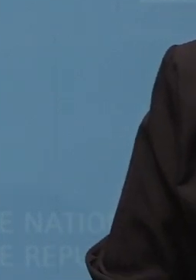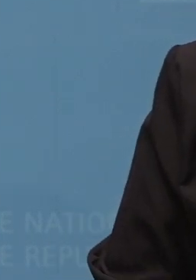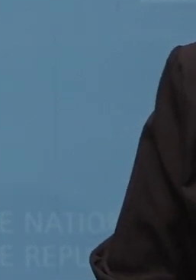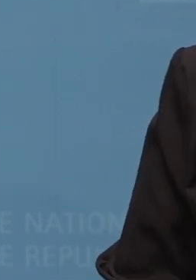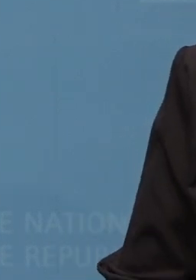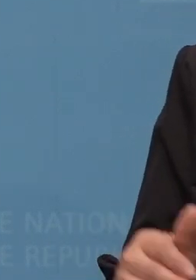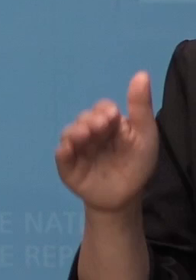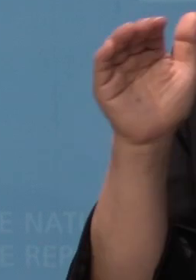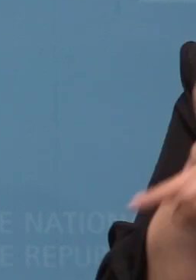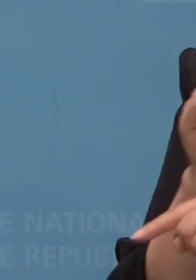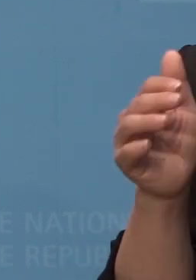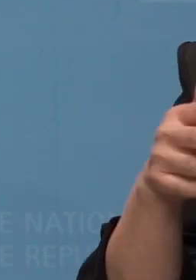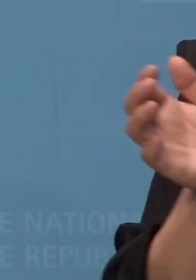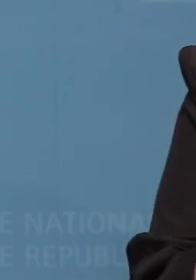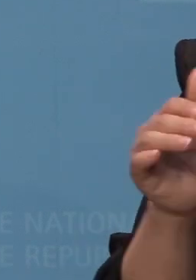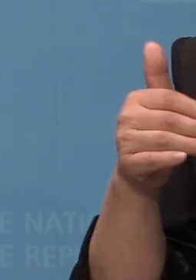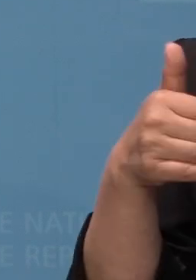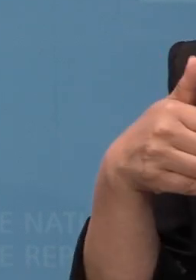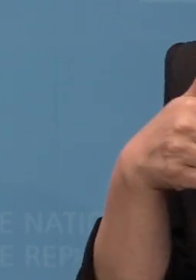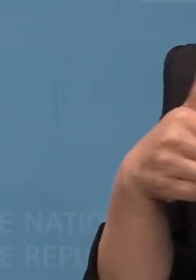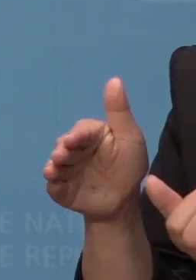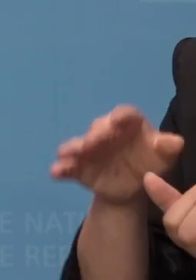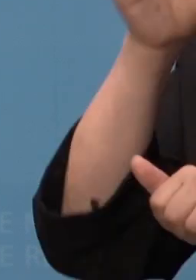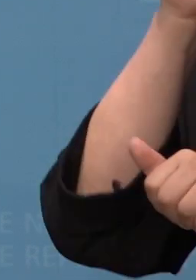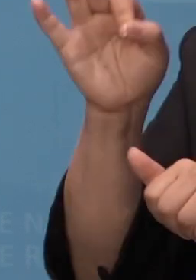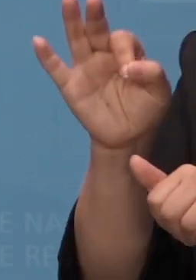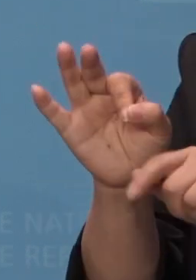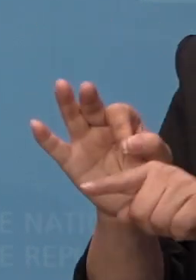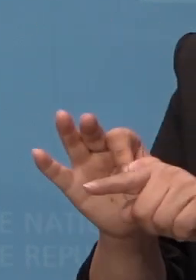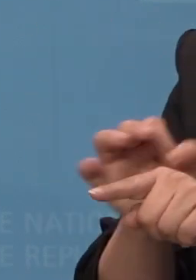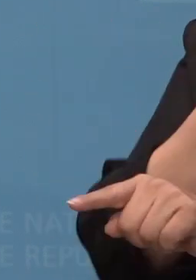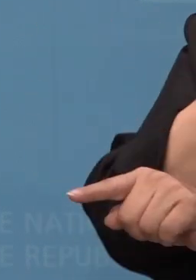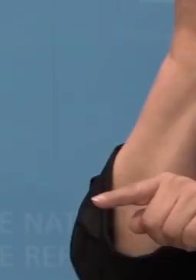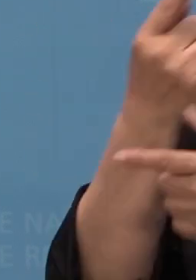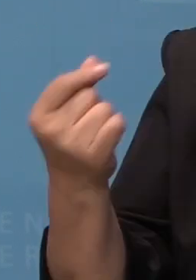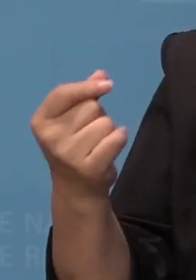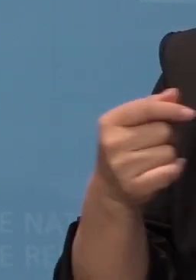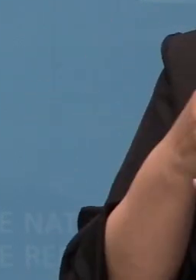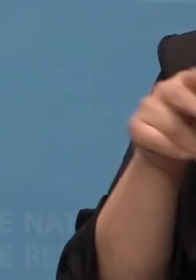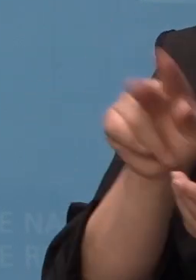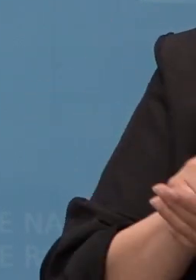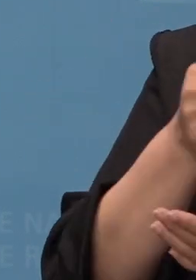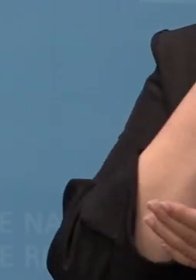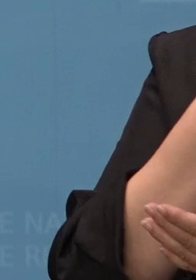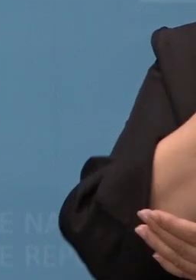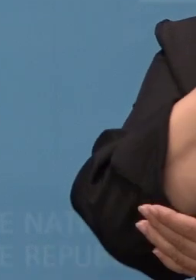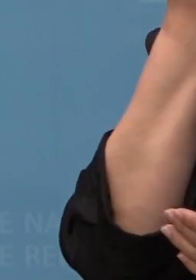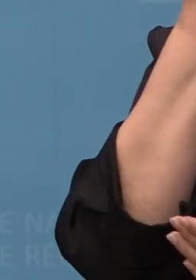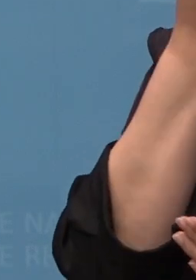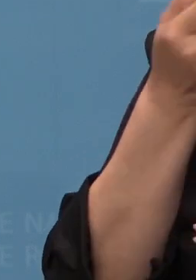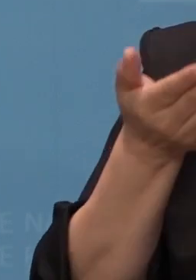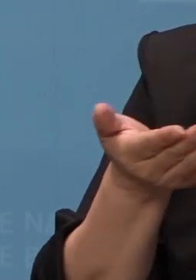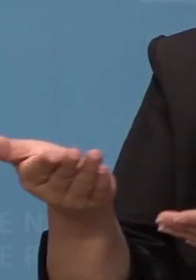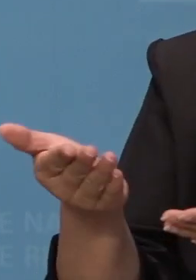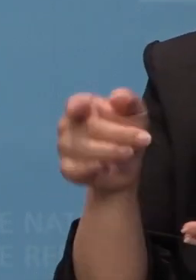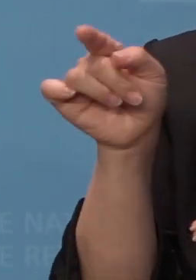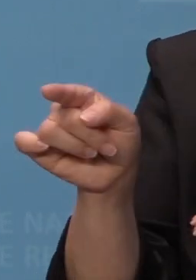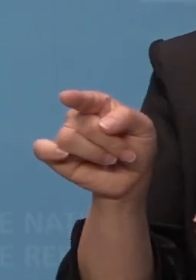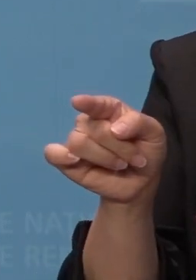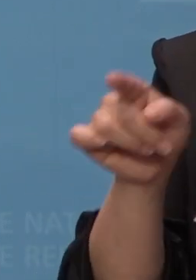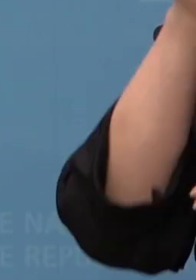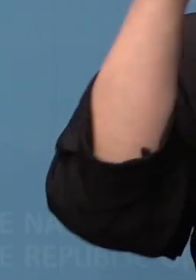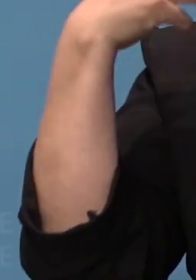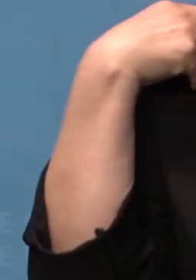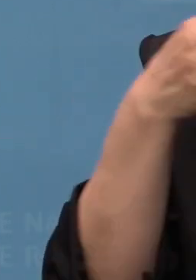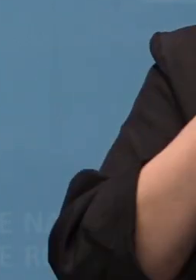시찰단을 오염수 방류 보증단으로 전락시키고 일본이 대놓고 본색을 드러내게 만든 데에는 정부